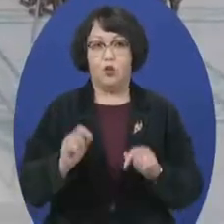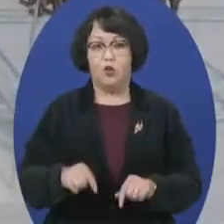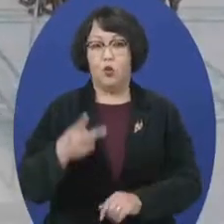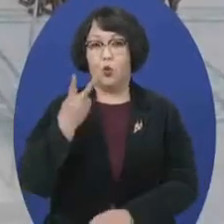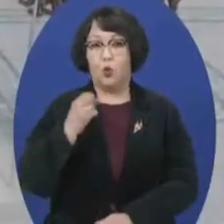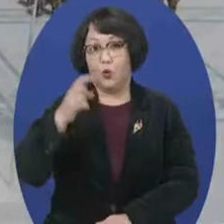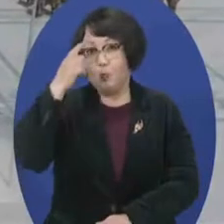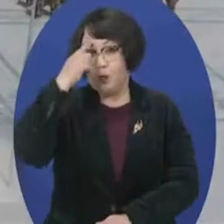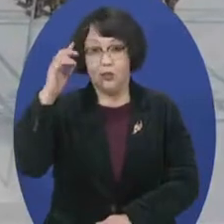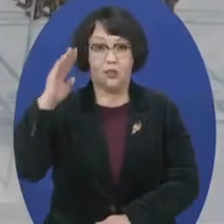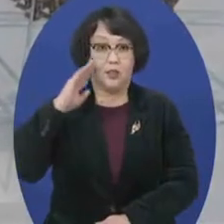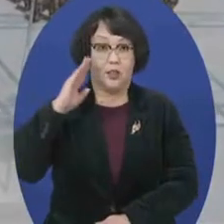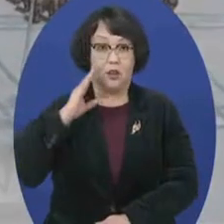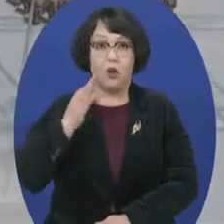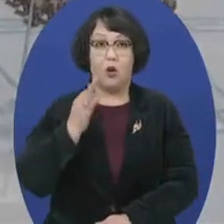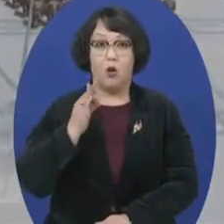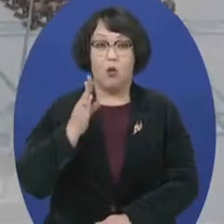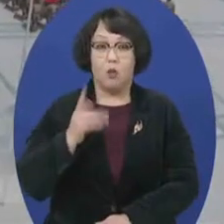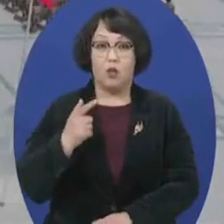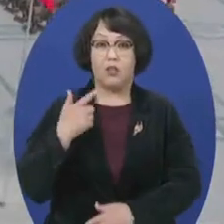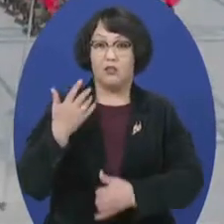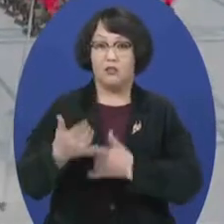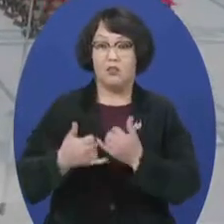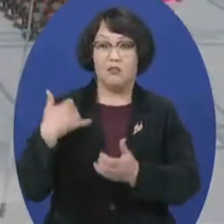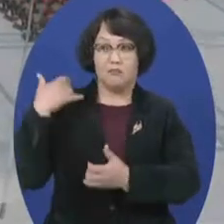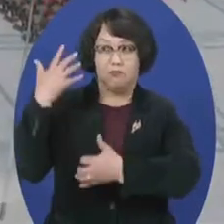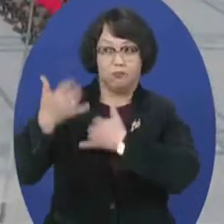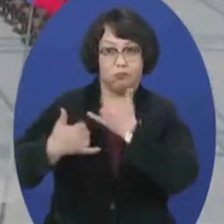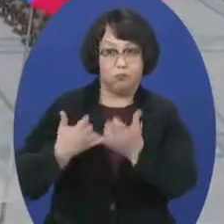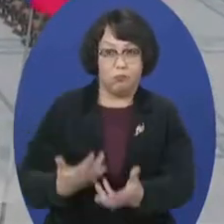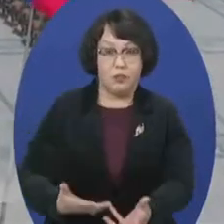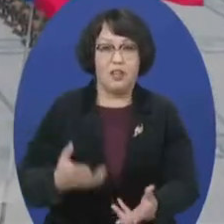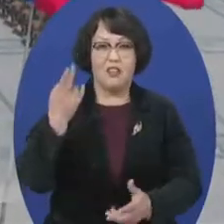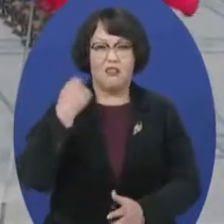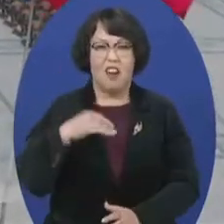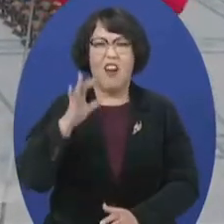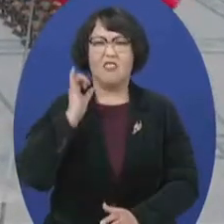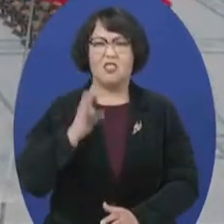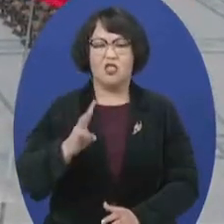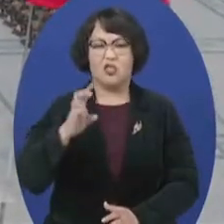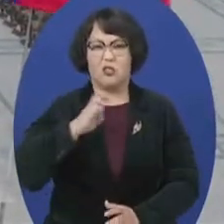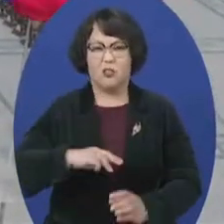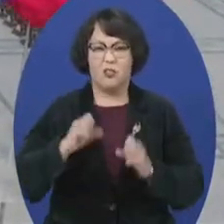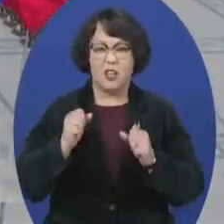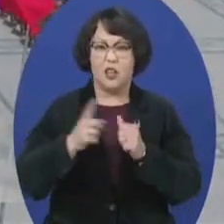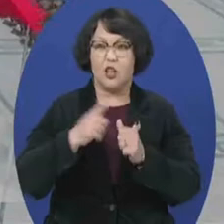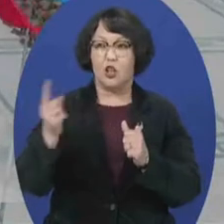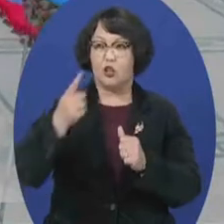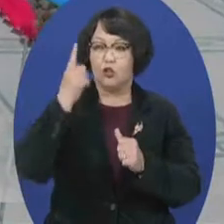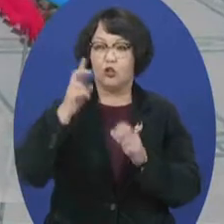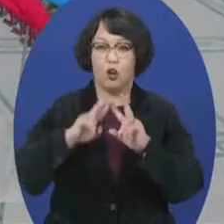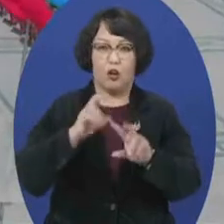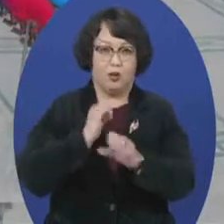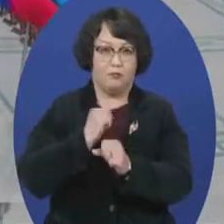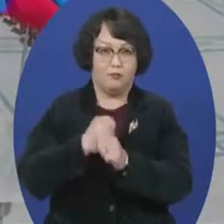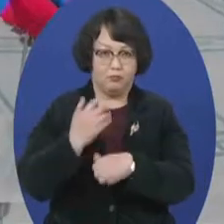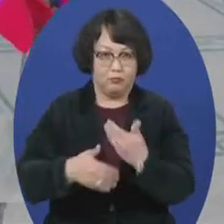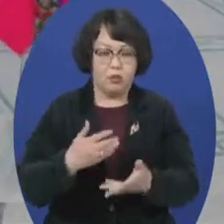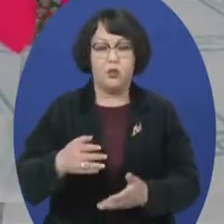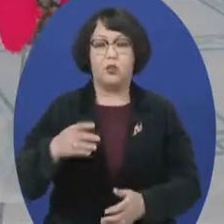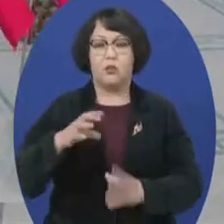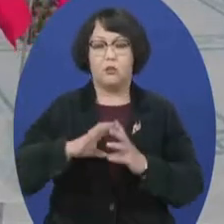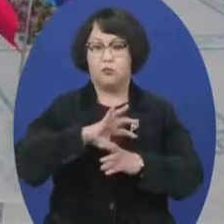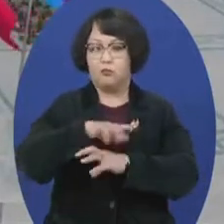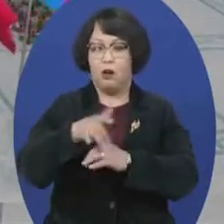үеийн Монгол зэргүүд өвөгдөөцөөс өвлөгдөн ирсэн дайчин уламжлалаа нэр төртөө үргэлжлүүлж хүн төрөлхтний